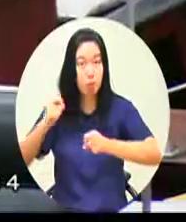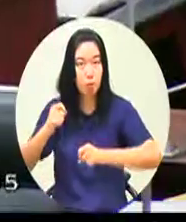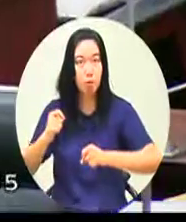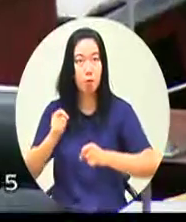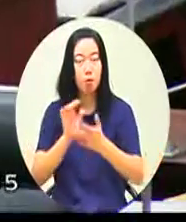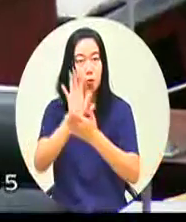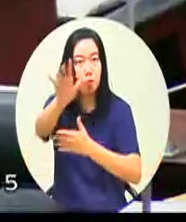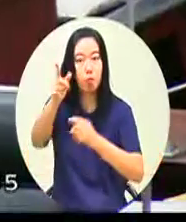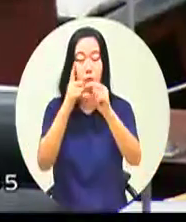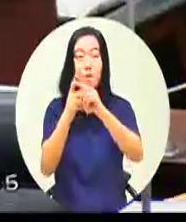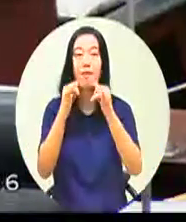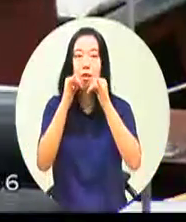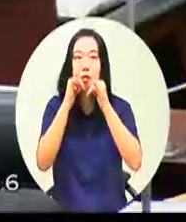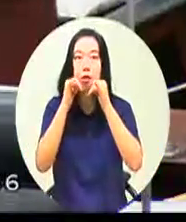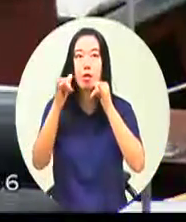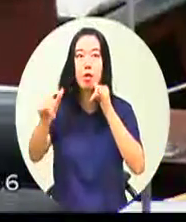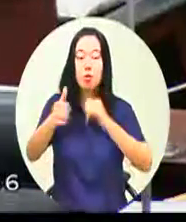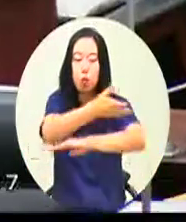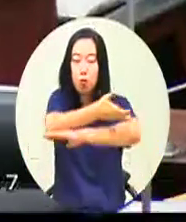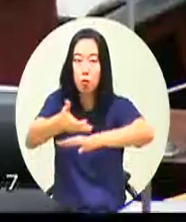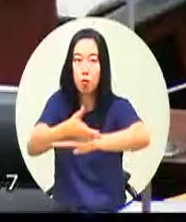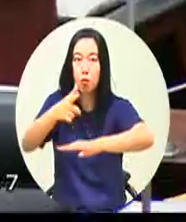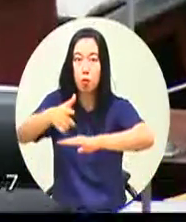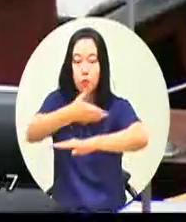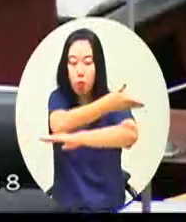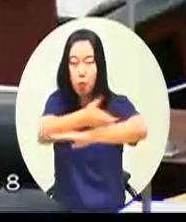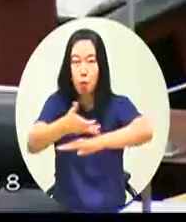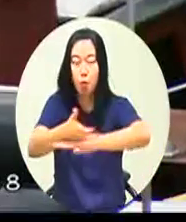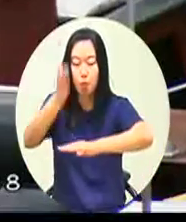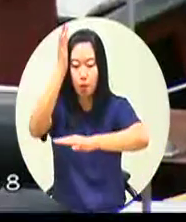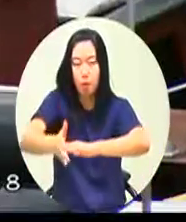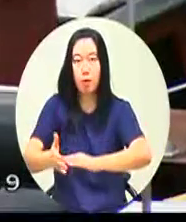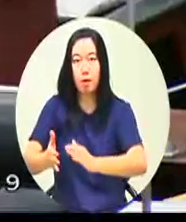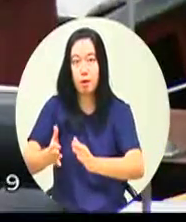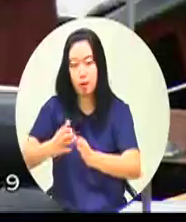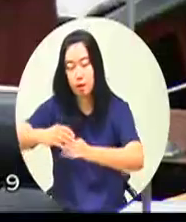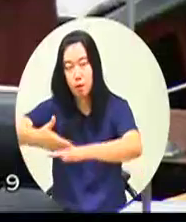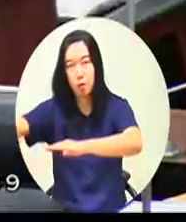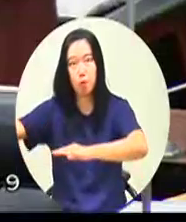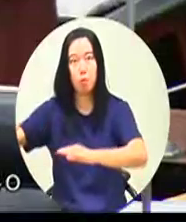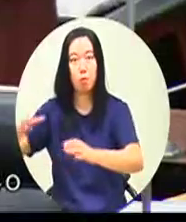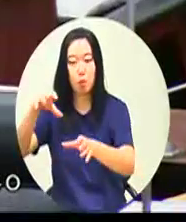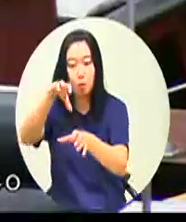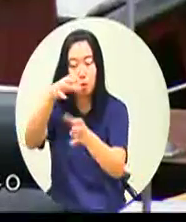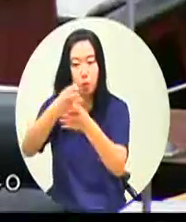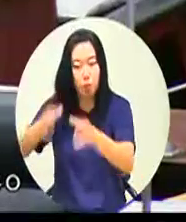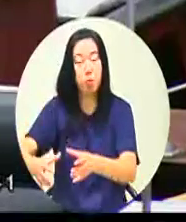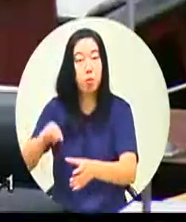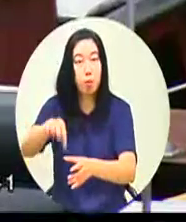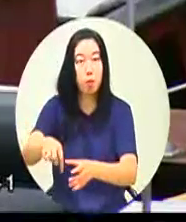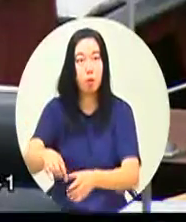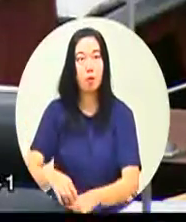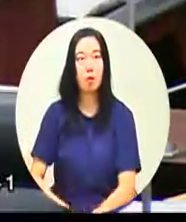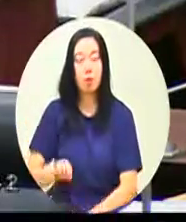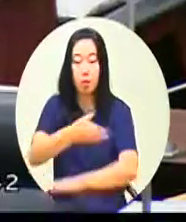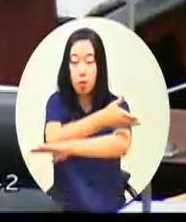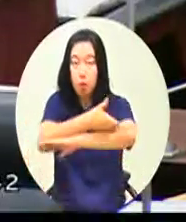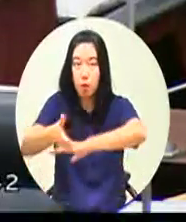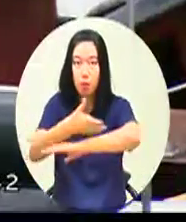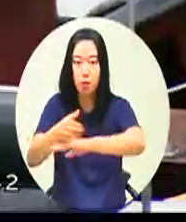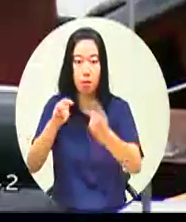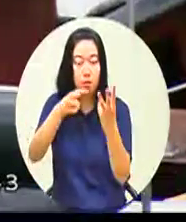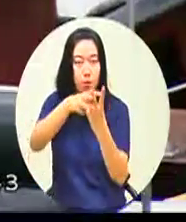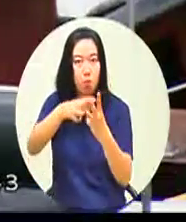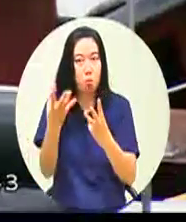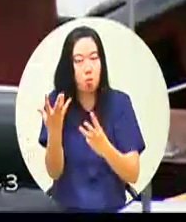中寮遐迄个水圳做一个拦截。首先，迄天好七八点，我来溪州。遐水啦，会讲大